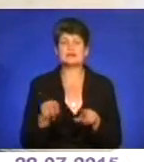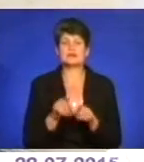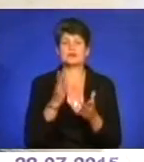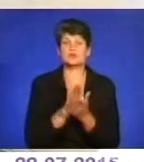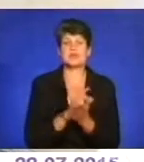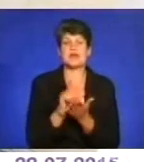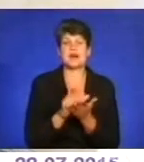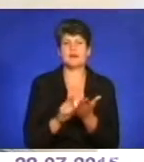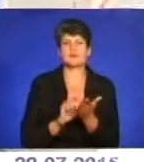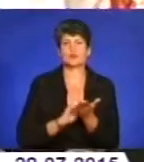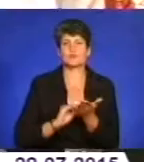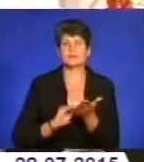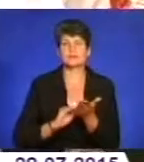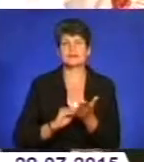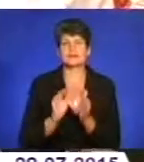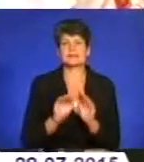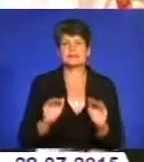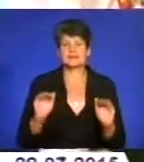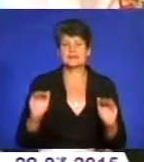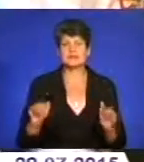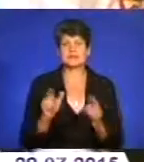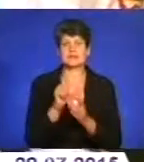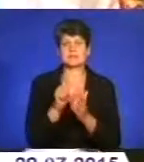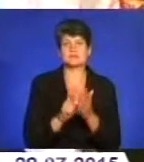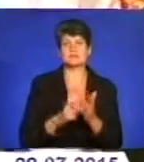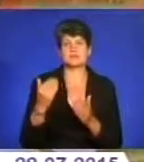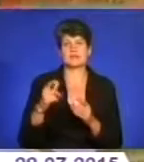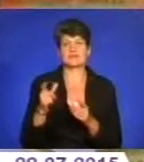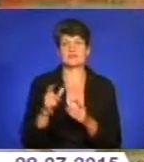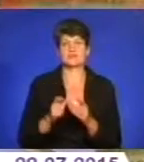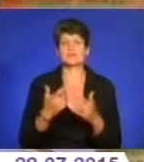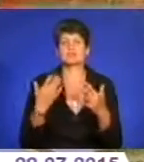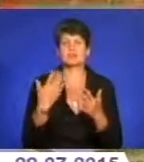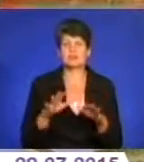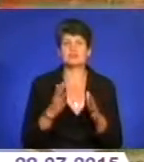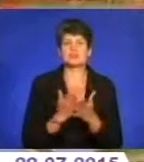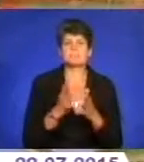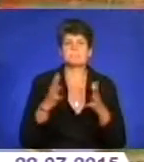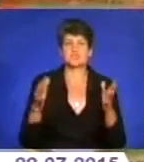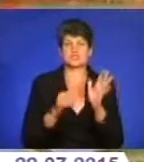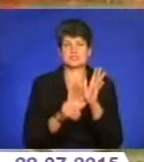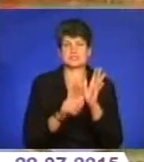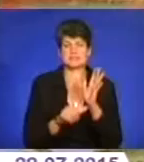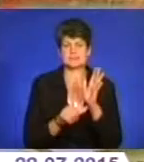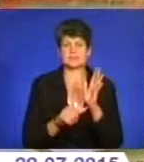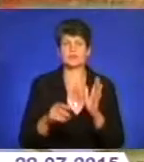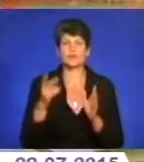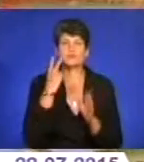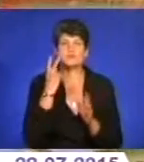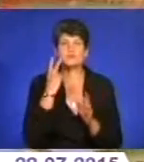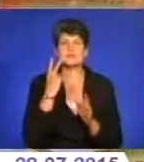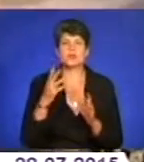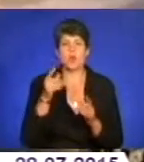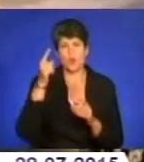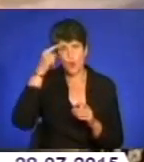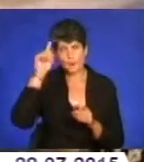книжечки віршів для дітей і збірника пісень, написаних на її вірші, яких вже є більше 60. Увічнити обізнаність про